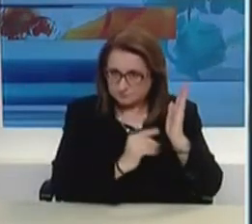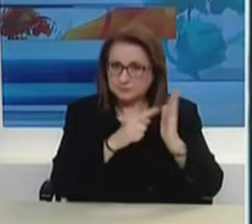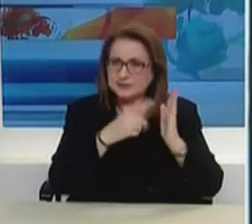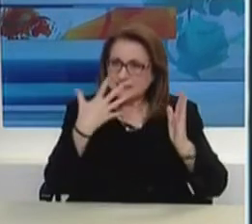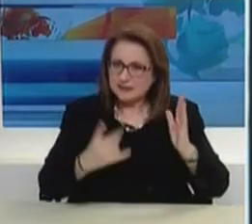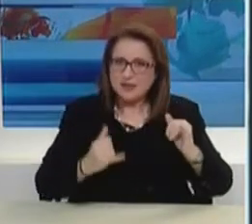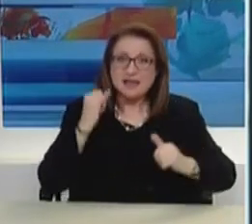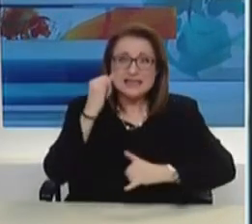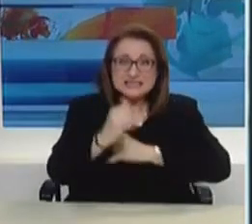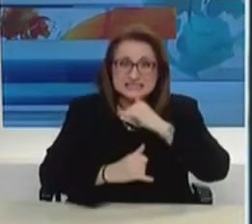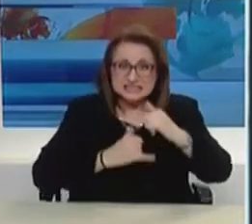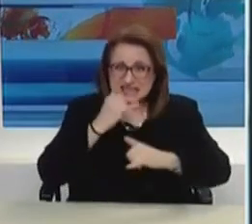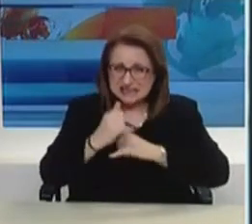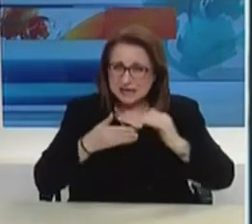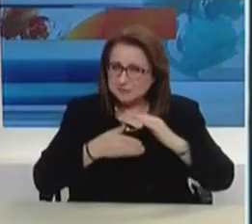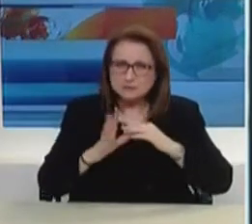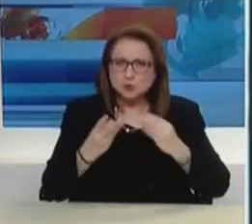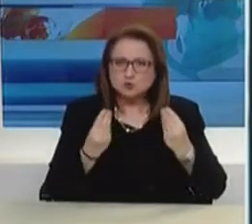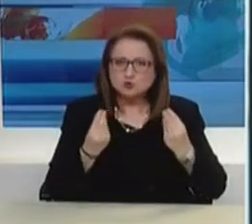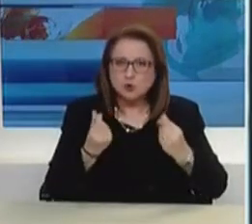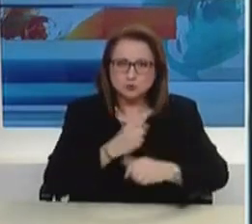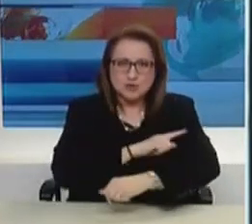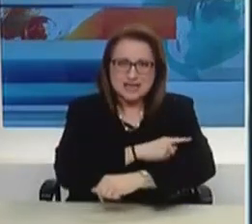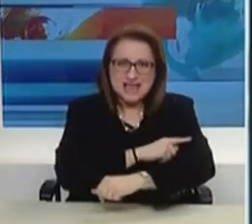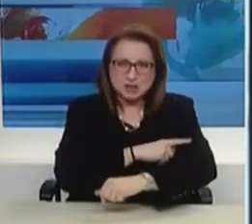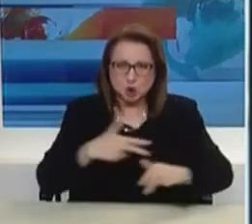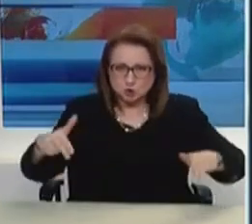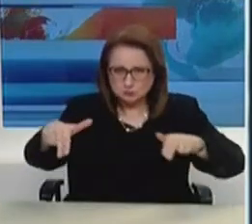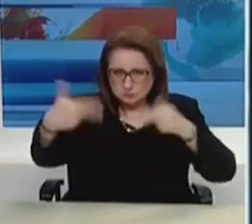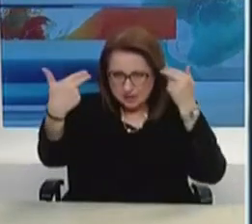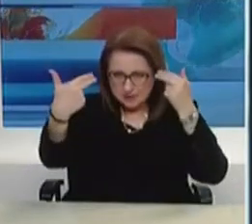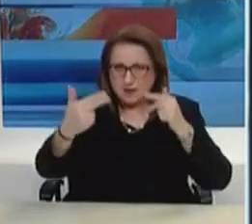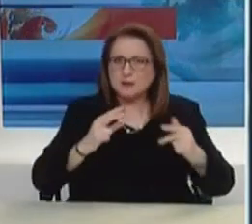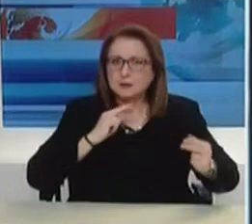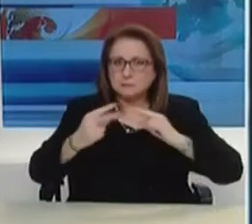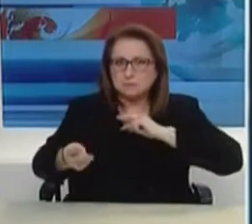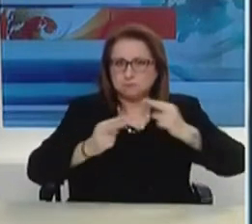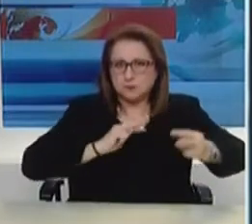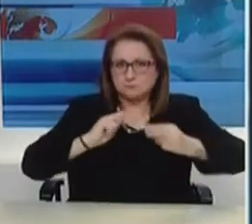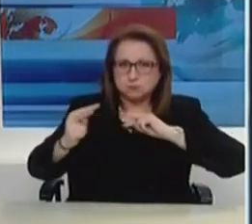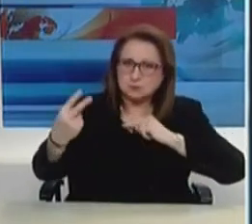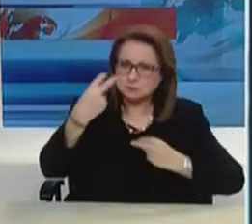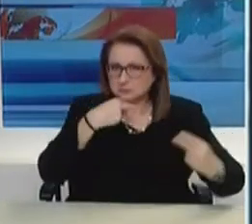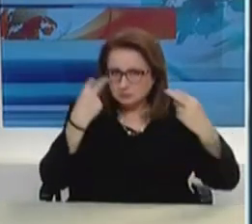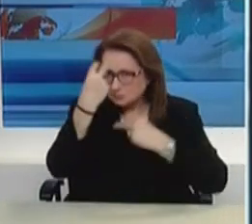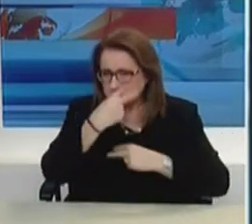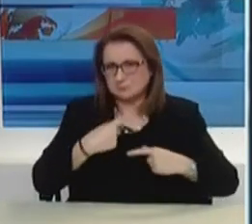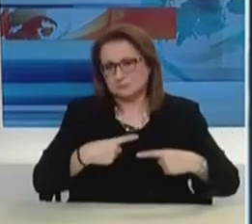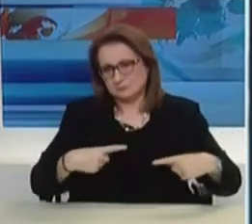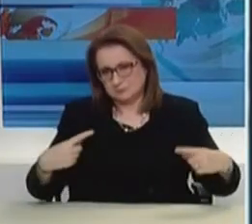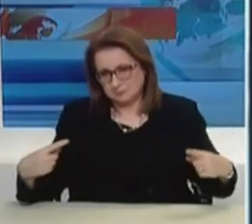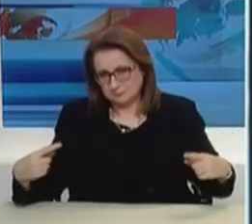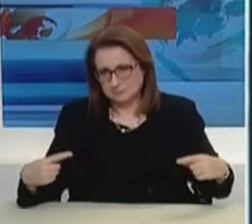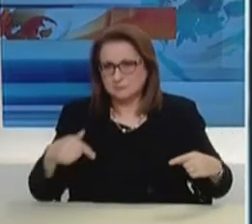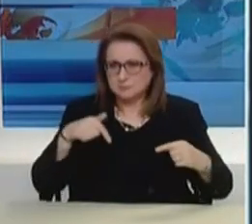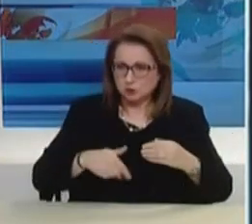συστήματος τηλεϊατρικής. Επίσης, σε πρωτοβάθμιο επίπεδο, ήδη έχει σχεδιαστεί και ξεκινάει